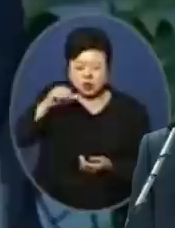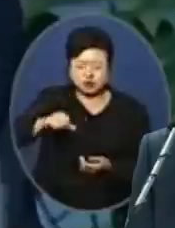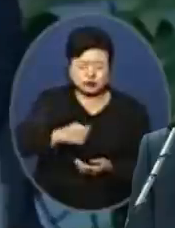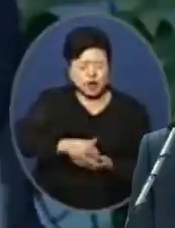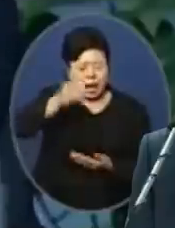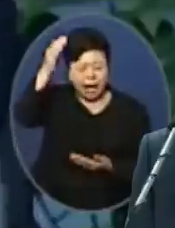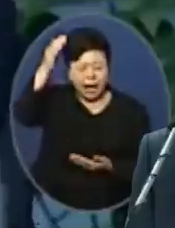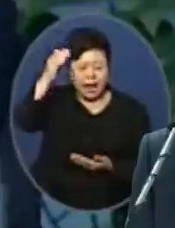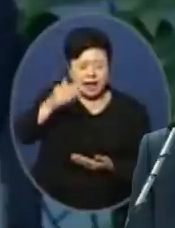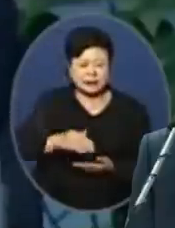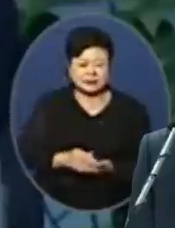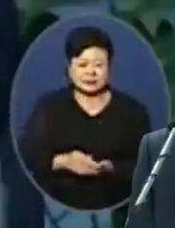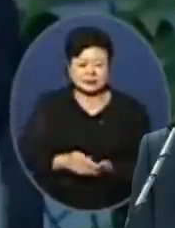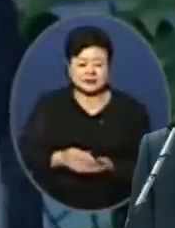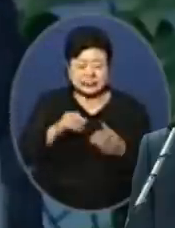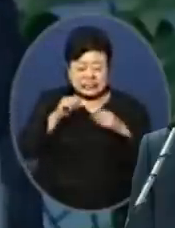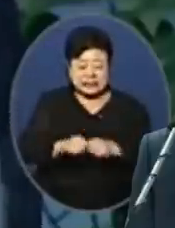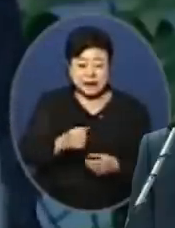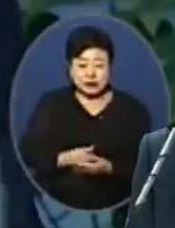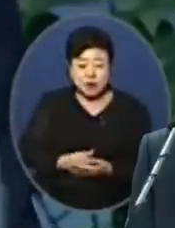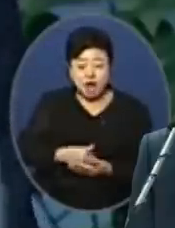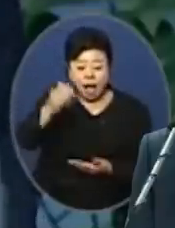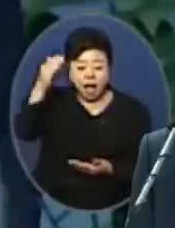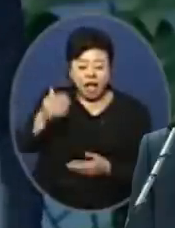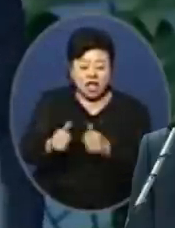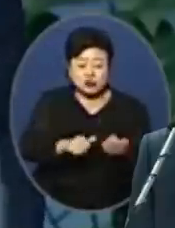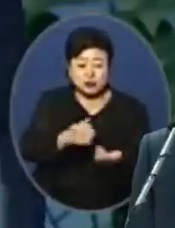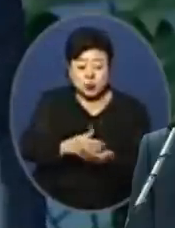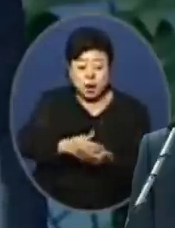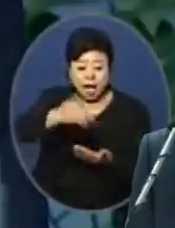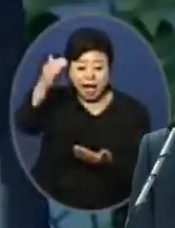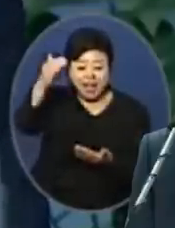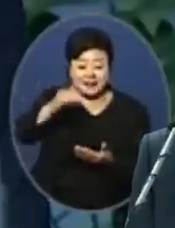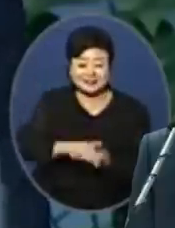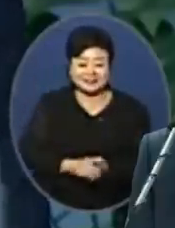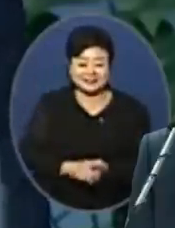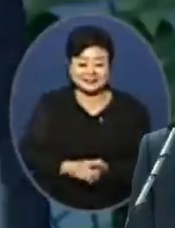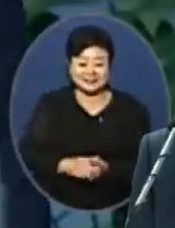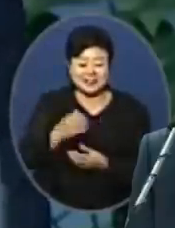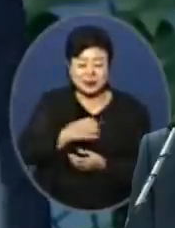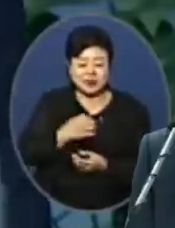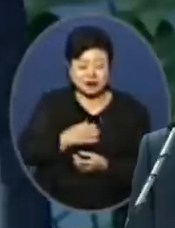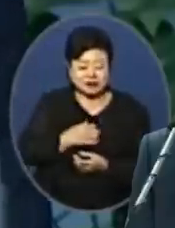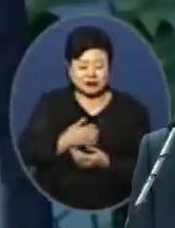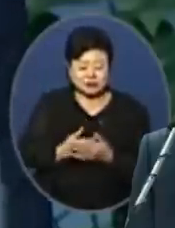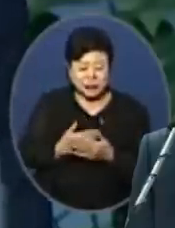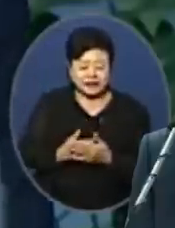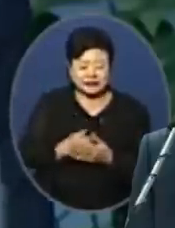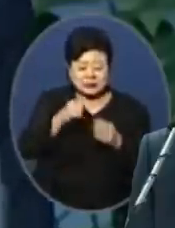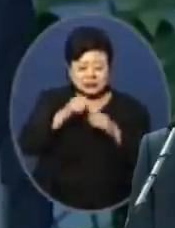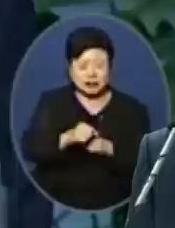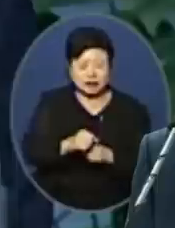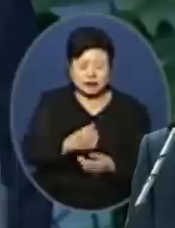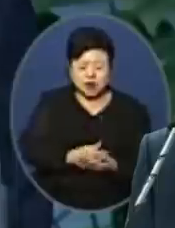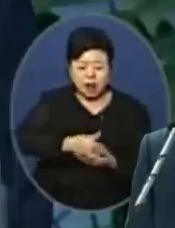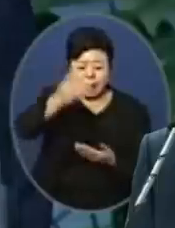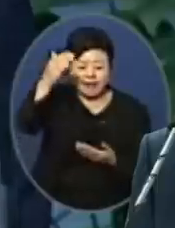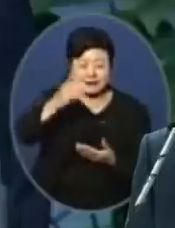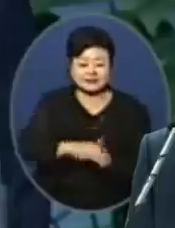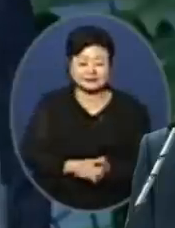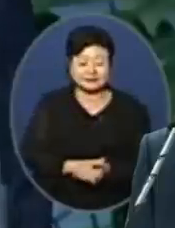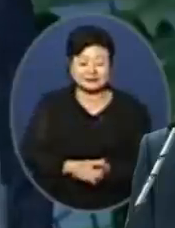물러가라, 실망도 물러가라, 죽음도 물러가라, 염려, 근심, 불안, 초조, 절망이 오면 다